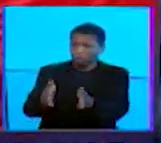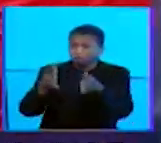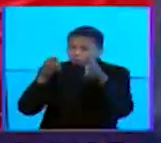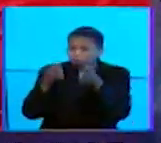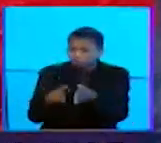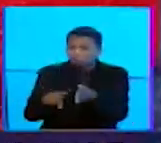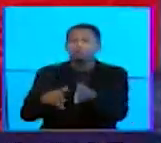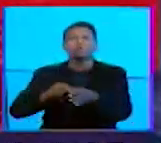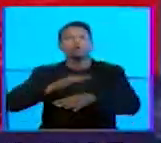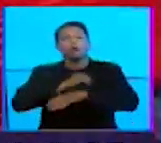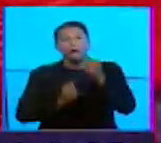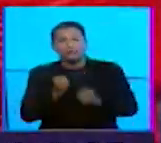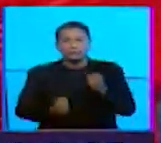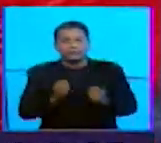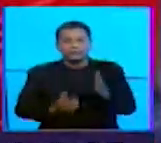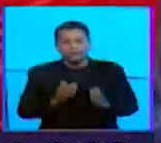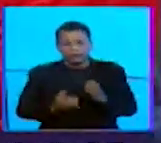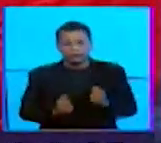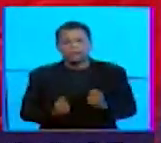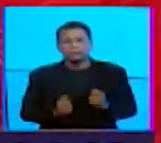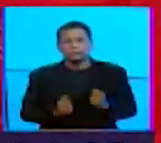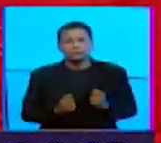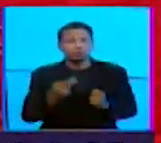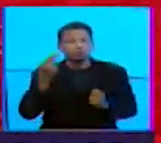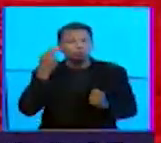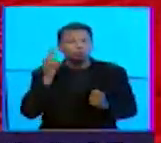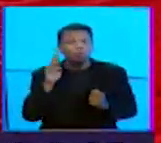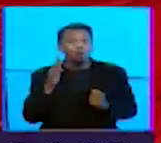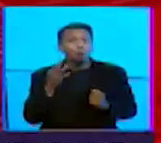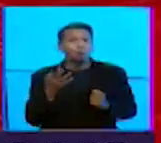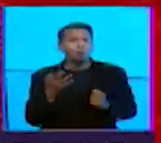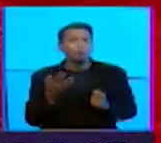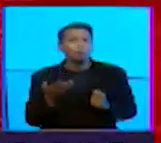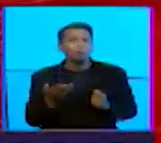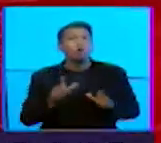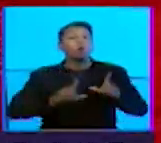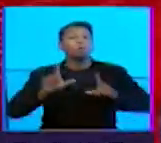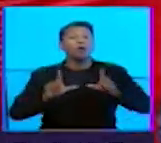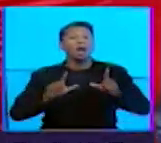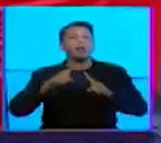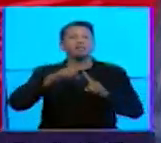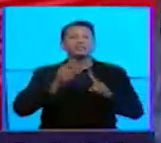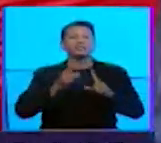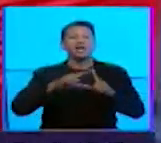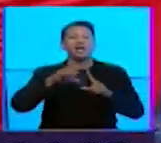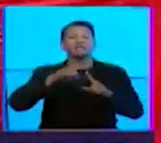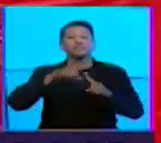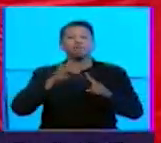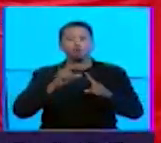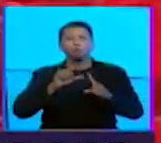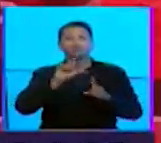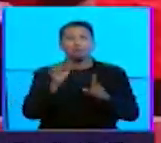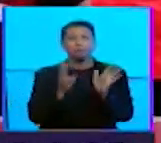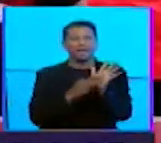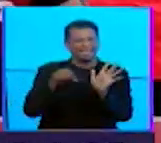rangkaian Indonesia Triathlon Series yang akan kita kick off bulan Maret ini di